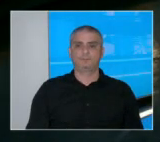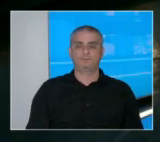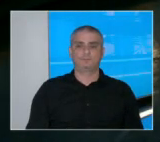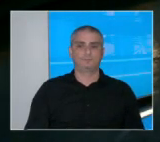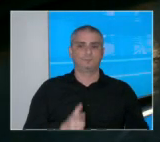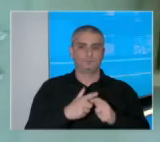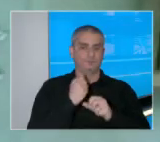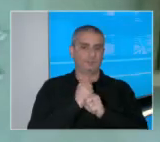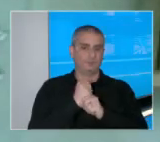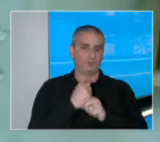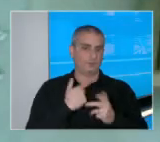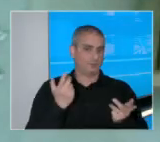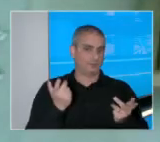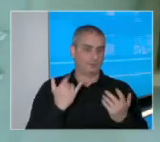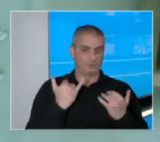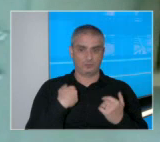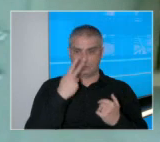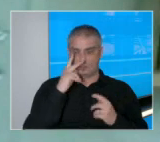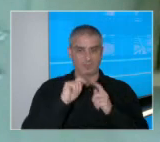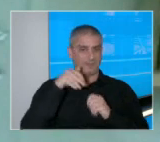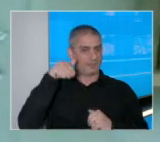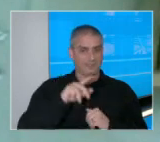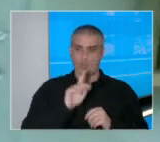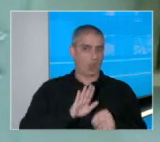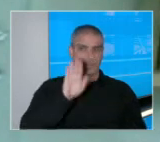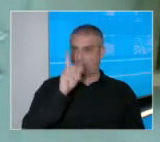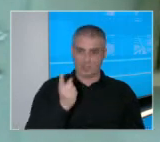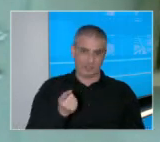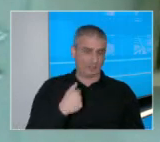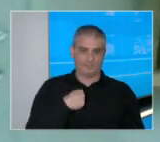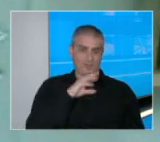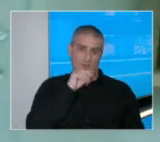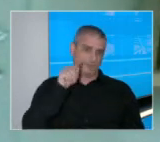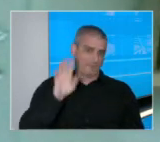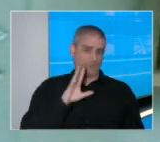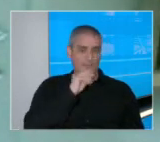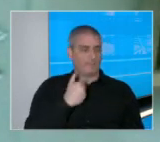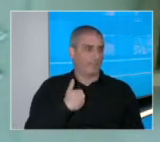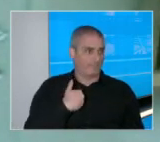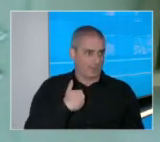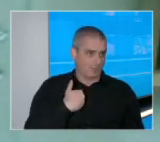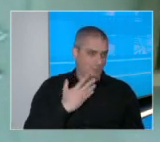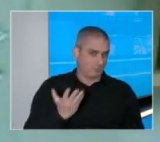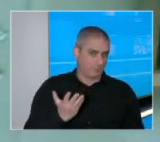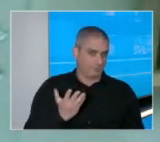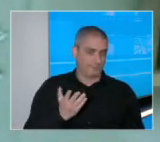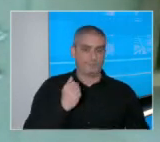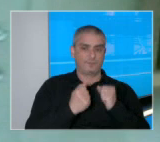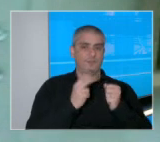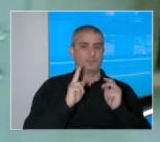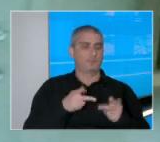קודם כל, העבודה, מה שאני רואה כרגע זה דווקא ירידה, זה לא עלייה, אבל אני לא עוסק בהם, אני עוסק בנו. למרץ